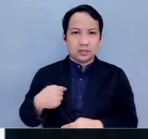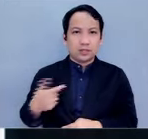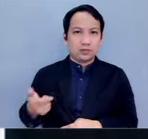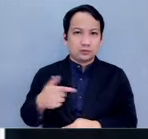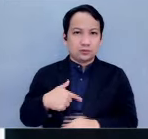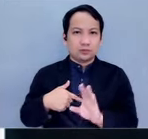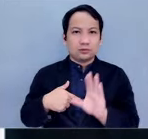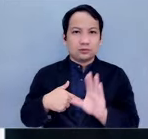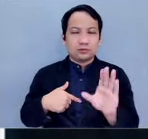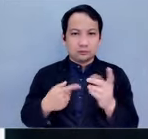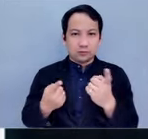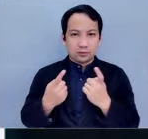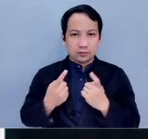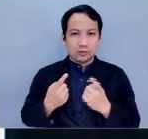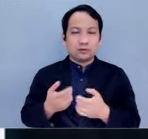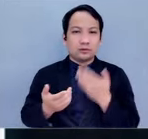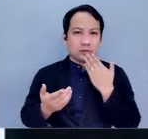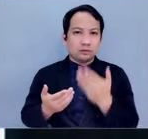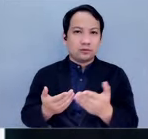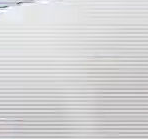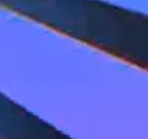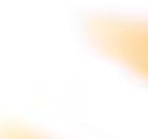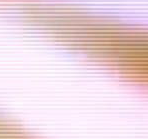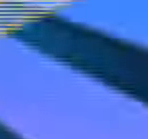mga katanungan. Maraming salamat.